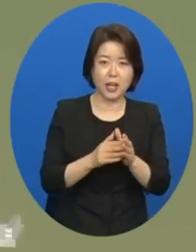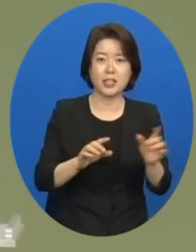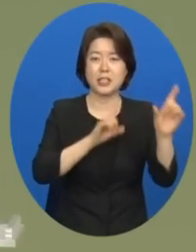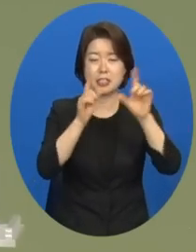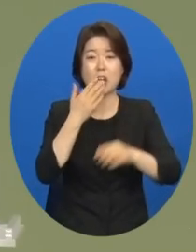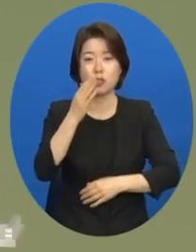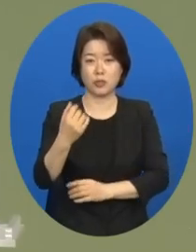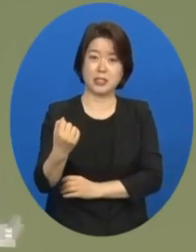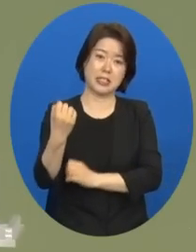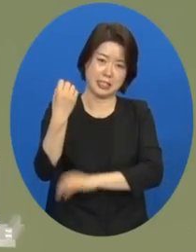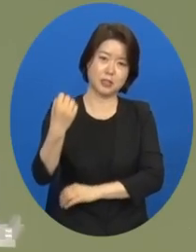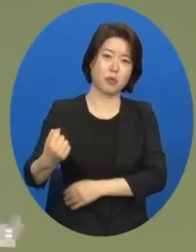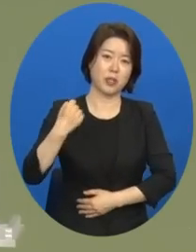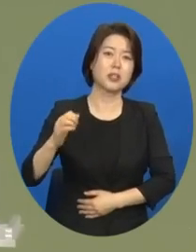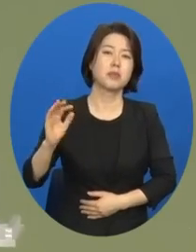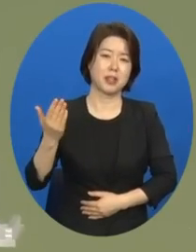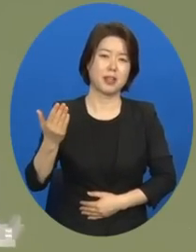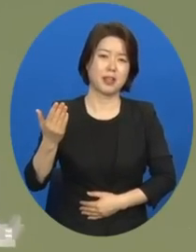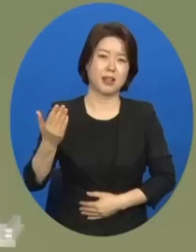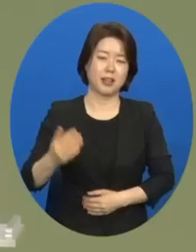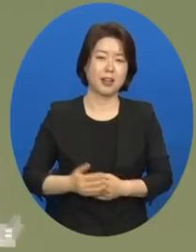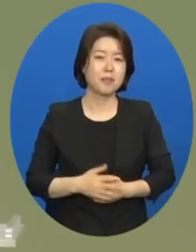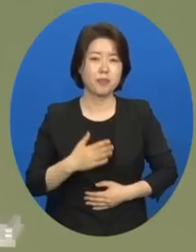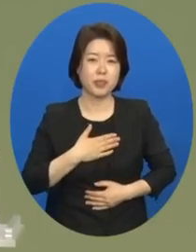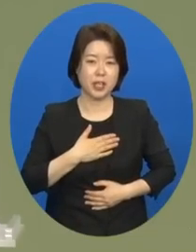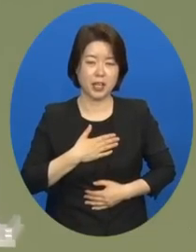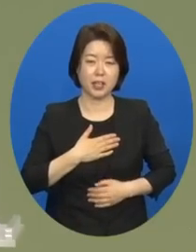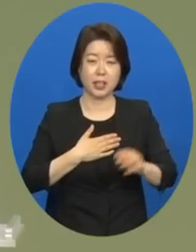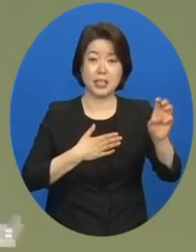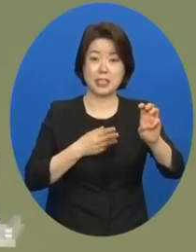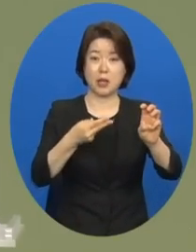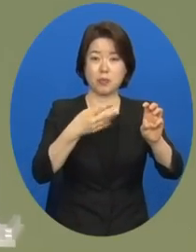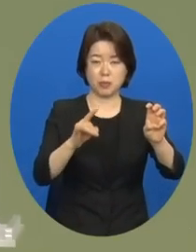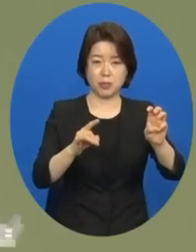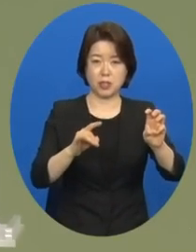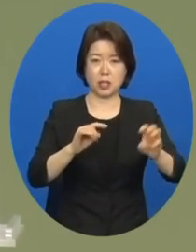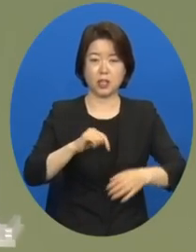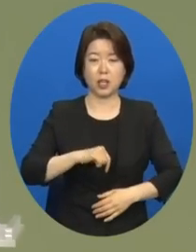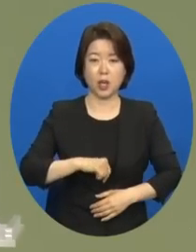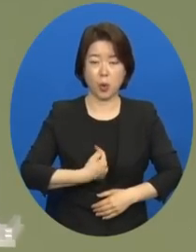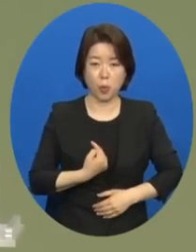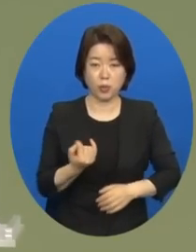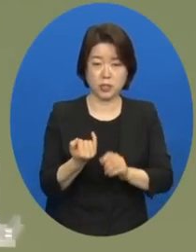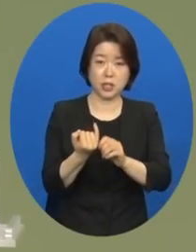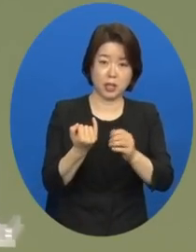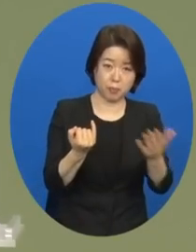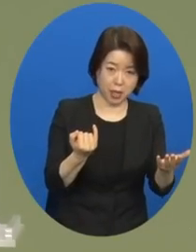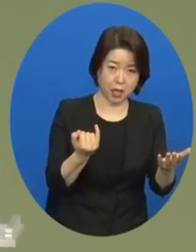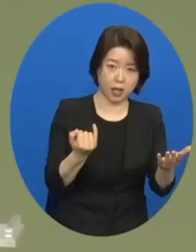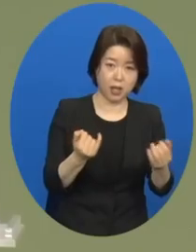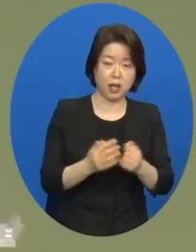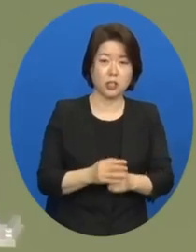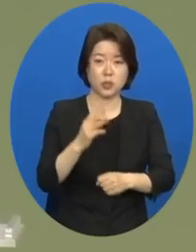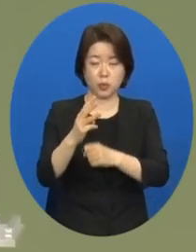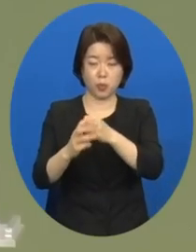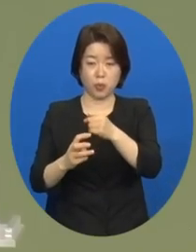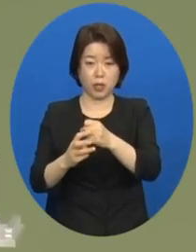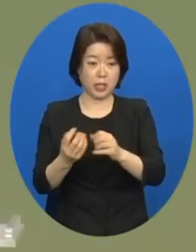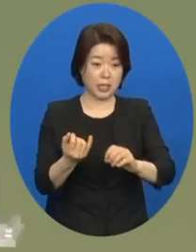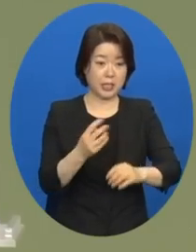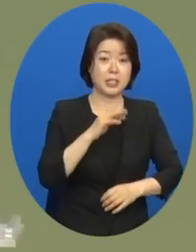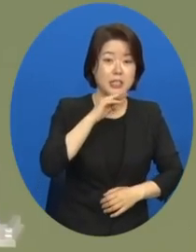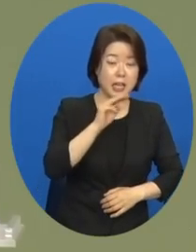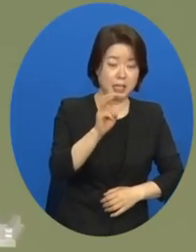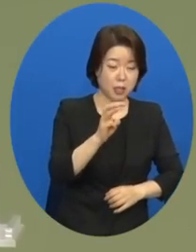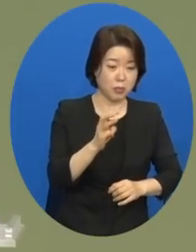원동력이 되는 거예요 제가 30대에 혼자 돼 가지고 지금 이제 30 몇 년 혼자 살고